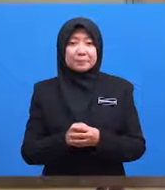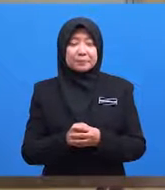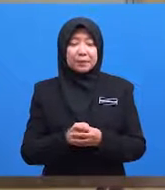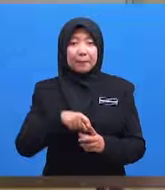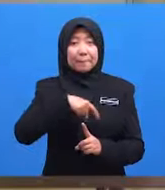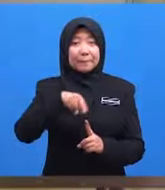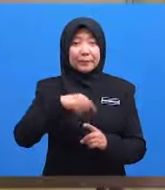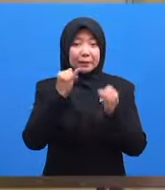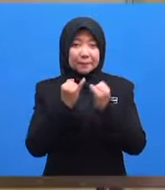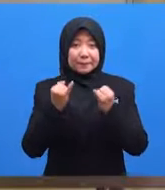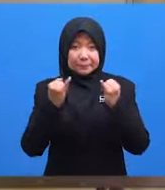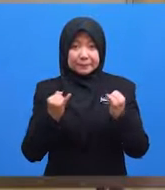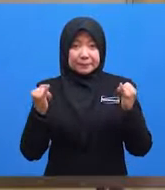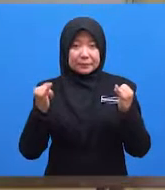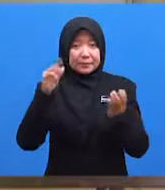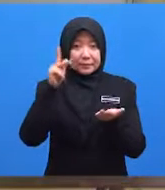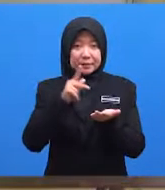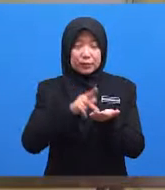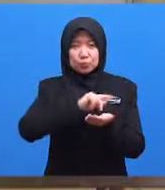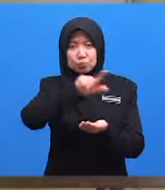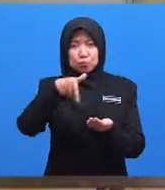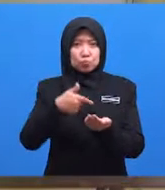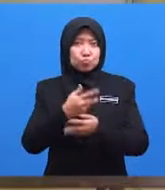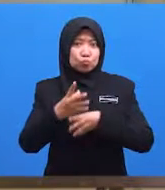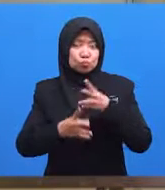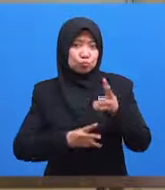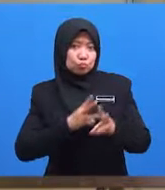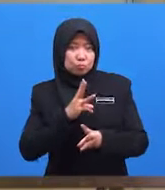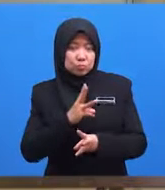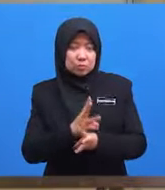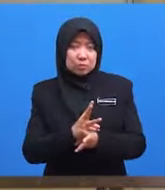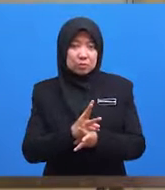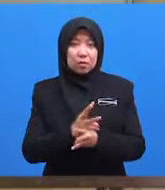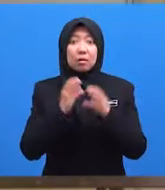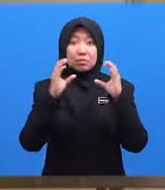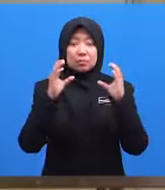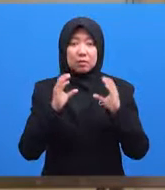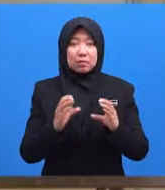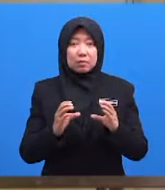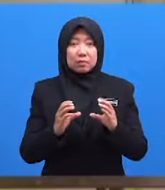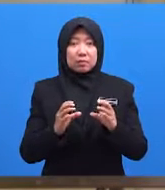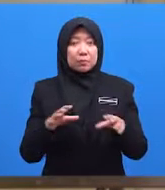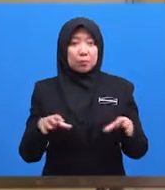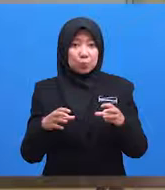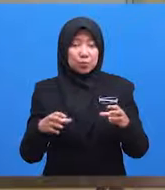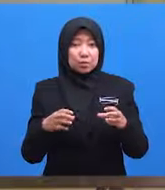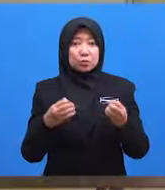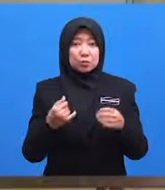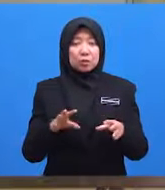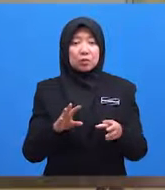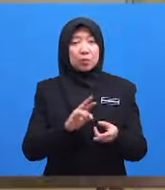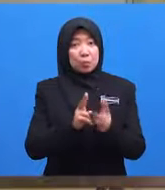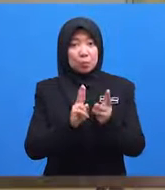Apabila pasta diperkenalkan di seluruh dunia, cara penyediaan pasta ini telah divariasikan